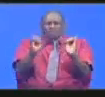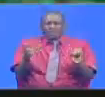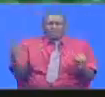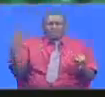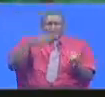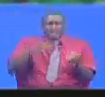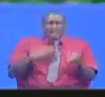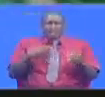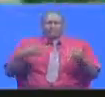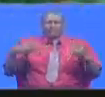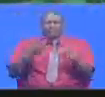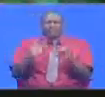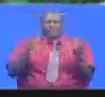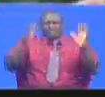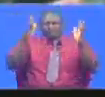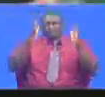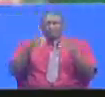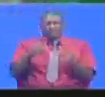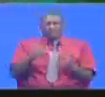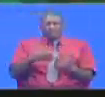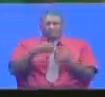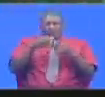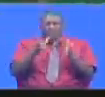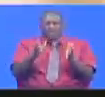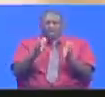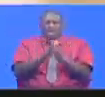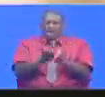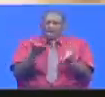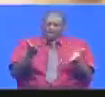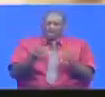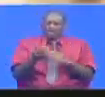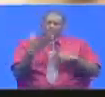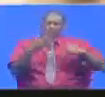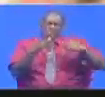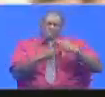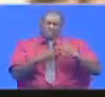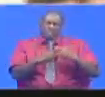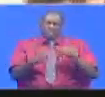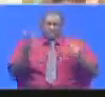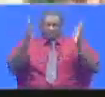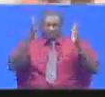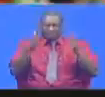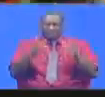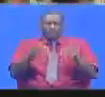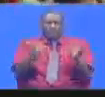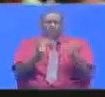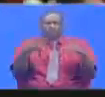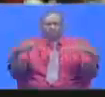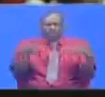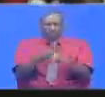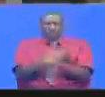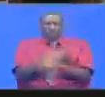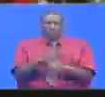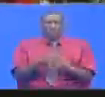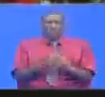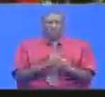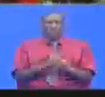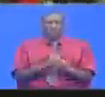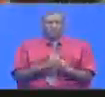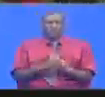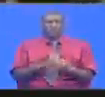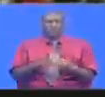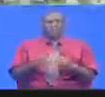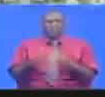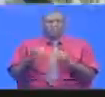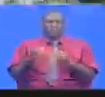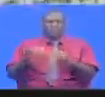mbwembwe na vifijo vya iana yake, na hii ya 56 haikuwa tofauti. Tamaduni za